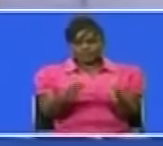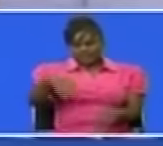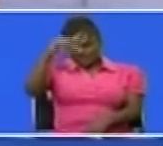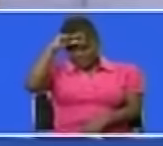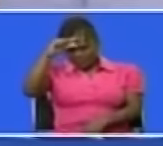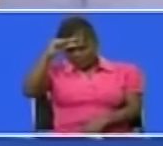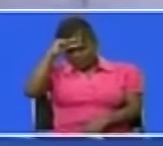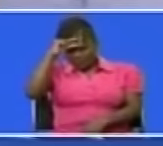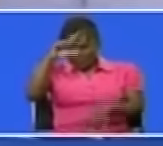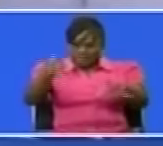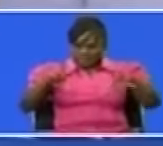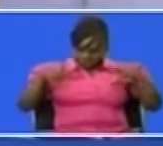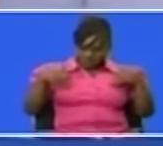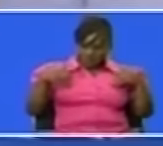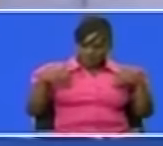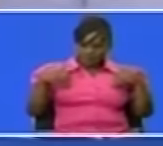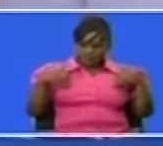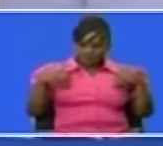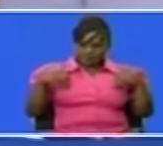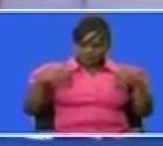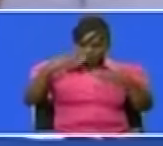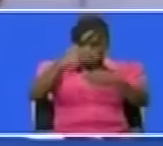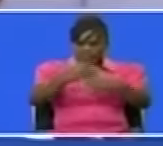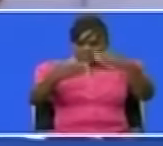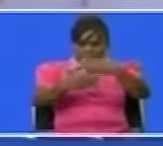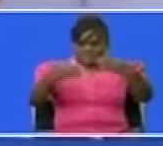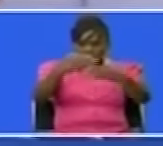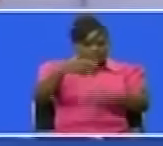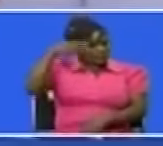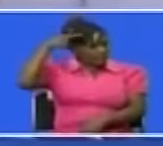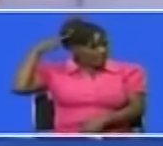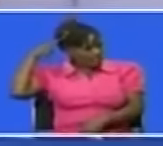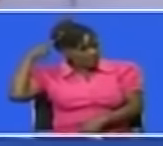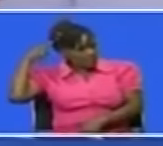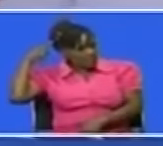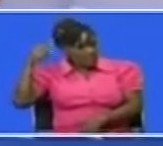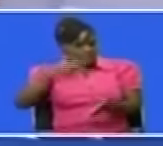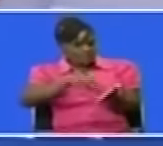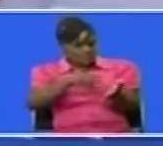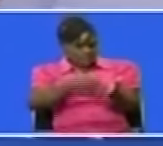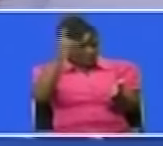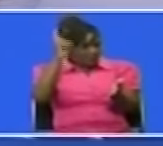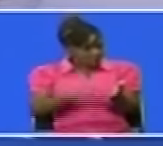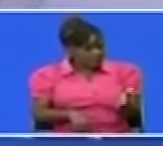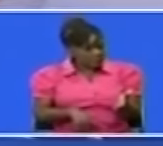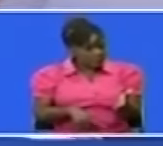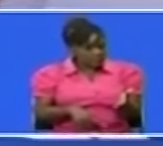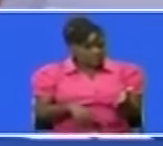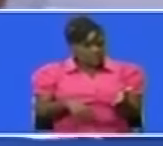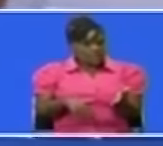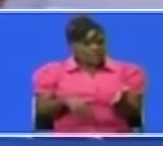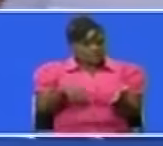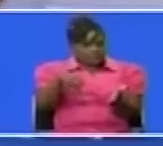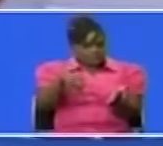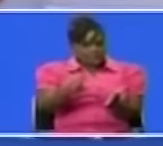serikali imekubali kufanya hiyo barabara lami, na hiyo itakuwa na